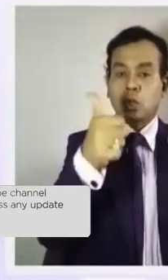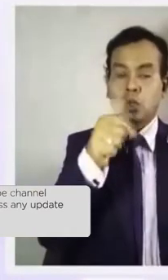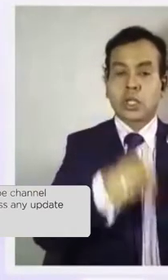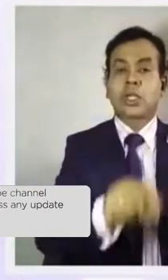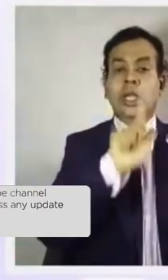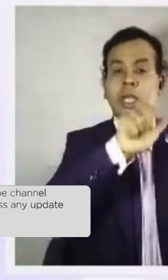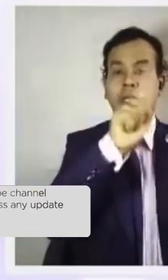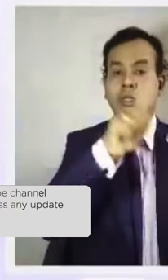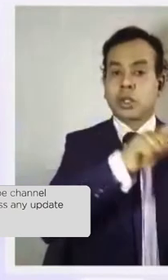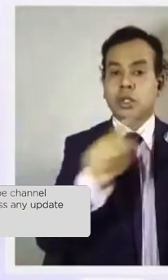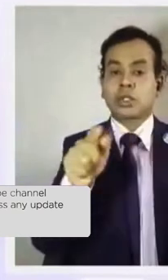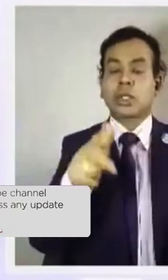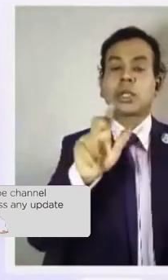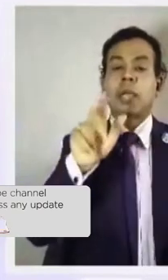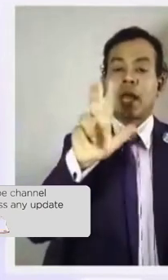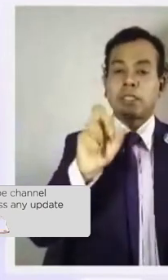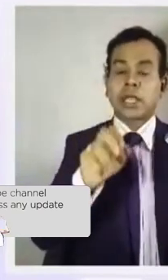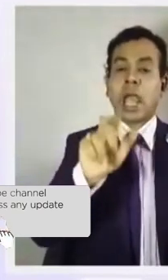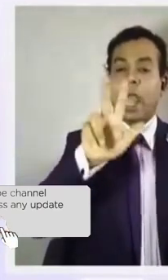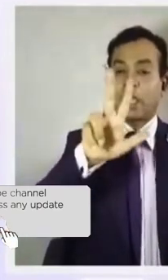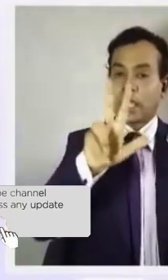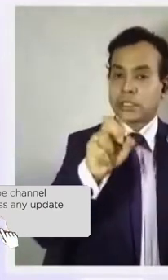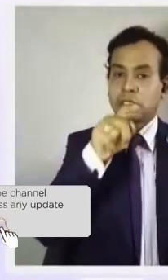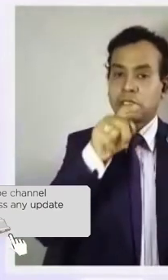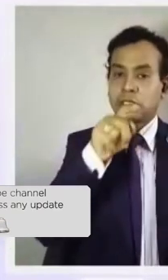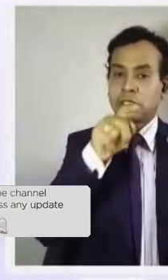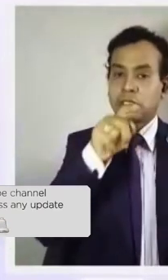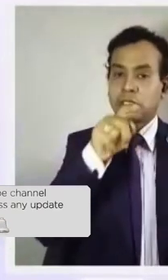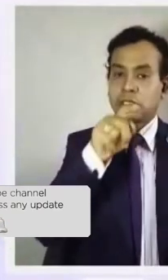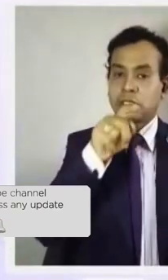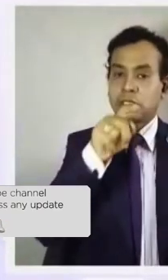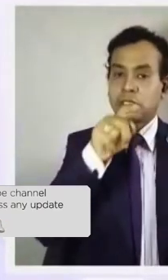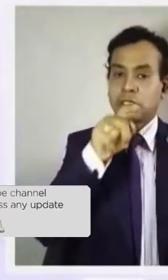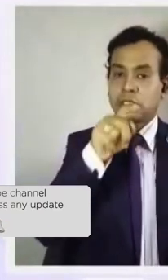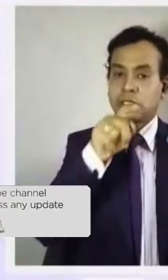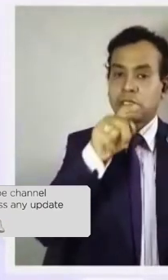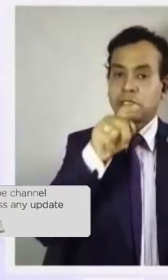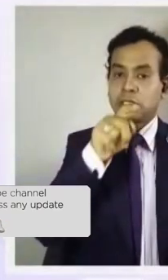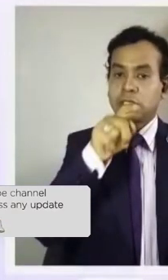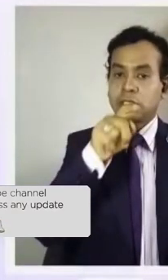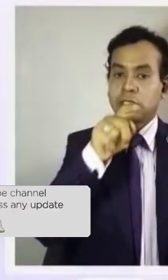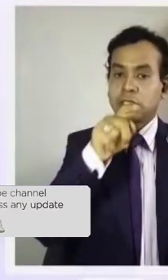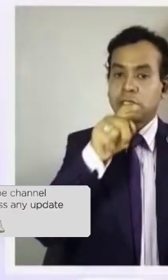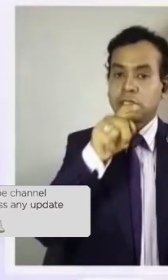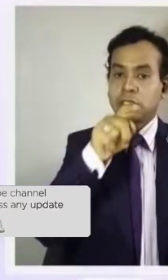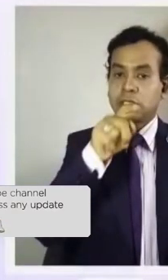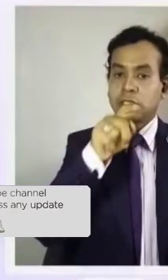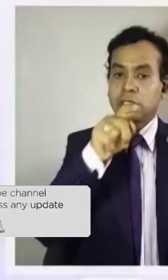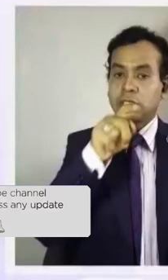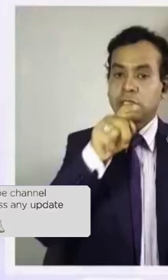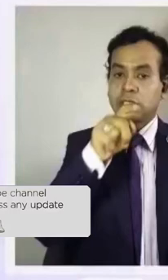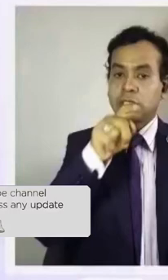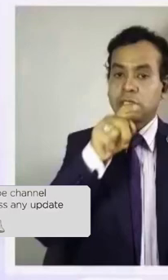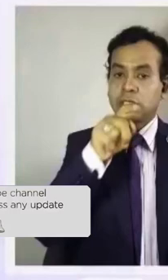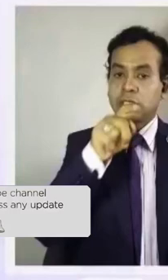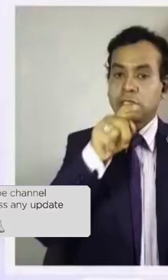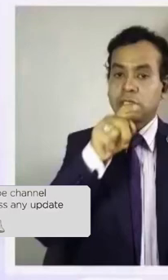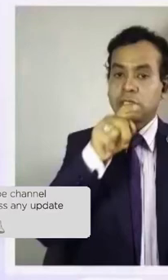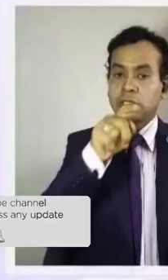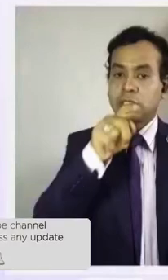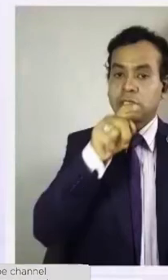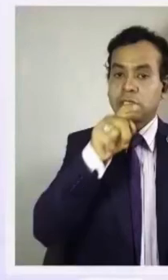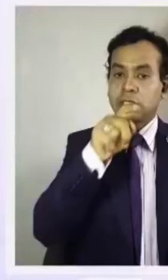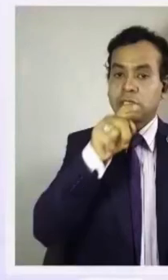বয়স বিভাজনে এ পর্যন্ত মৃত্যুর সংখ্যা 0 থেকে 10 18 জন, 0 থেকে 10 বছরের মধ্যে 18 জন,